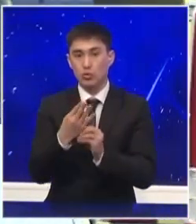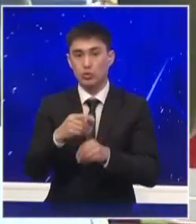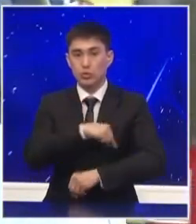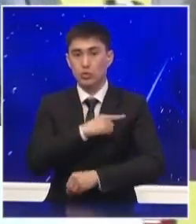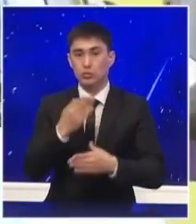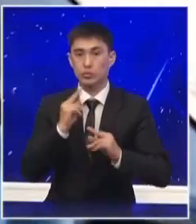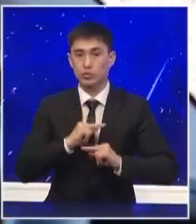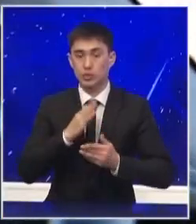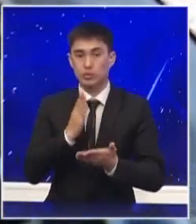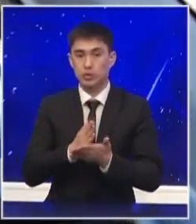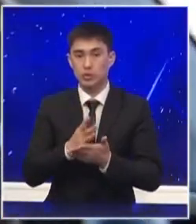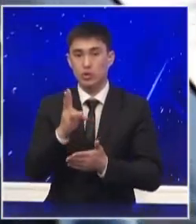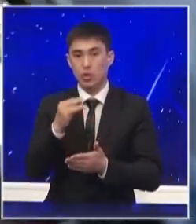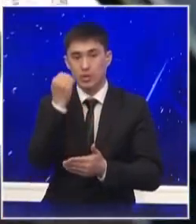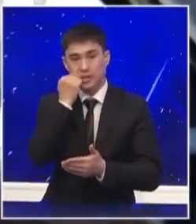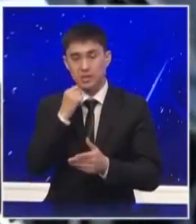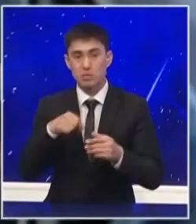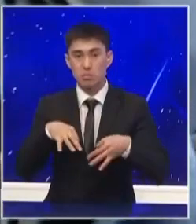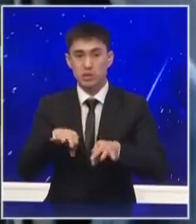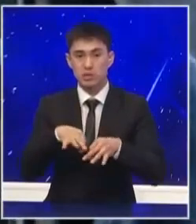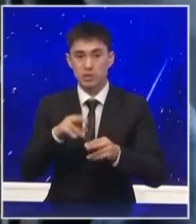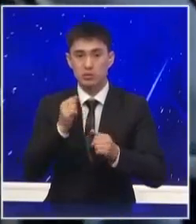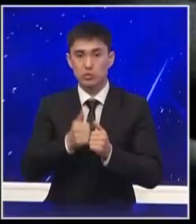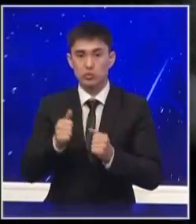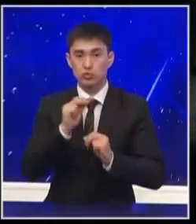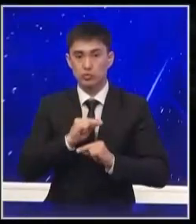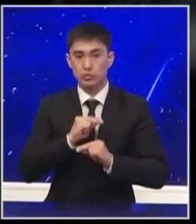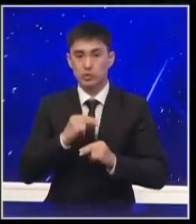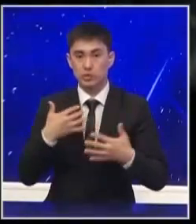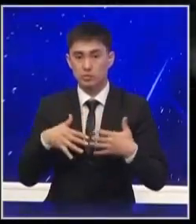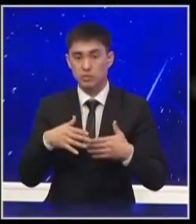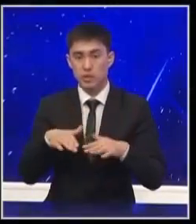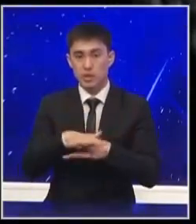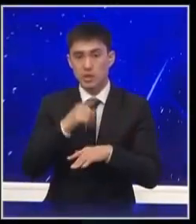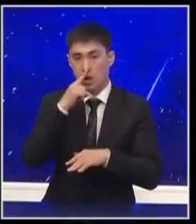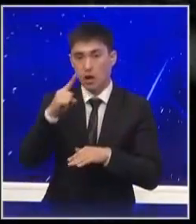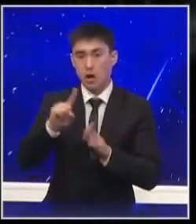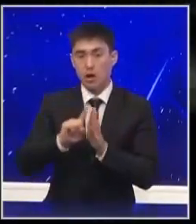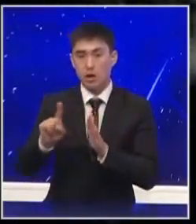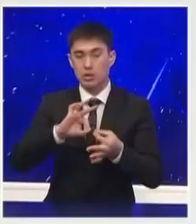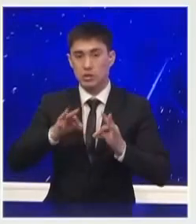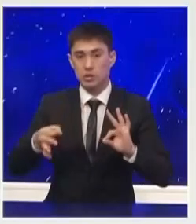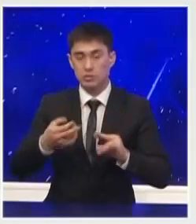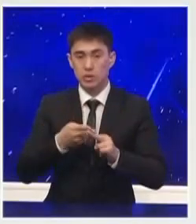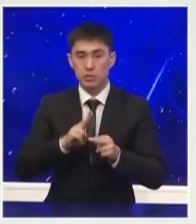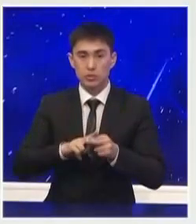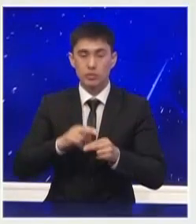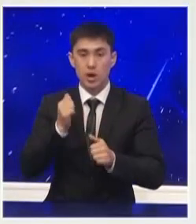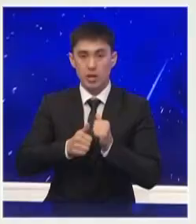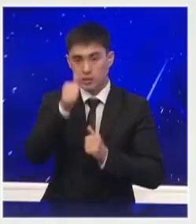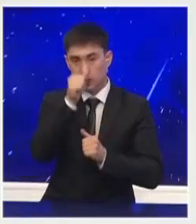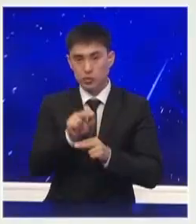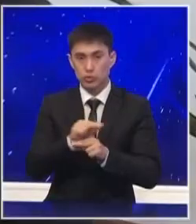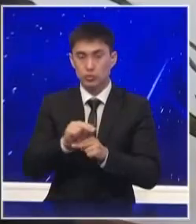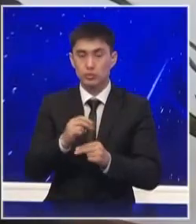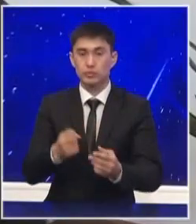көлігі қызмет көрсетеді. Алайда ескірген көліктердің жұмысы көңіл көншітпейді. Шалғайдағы елді мекендерге қатынау қиын. Оның үстіне ай сайын жөндеуді